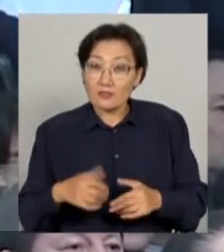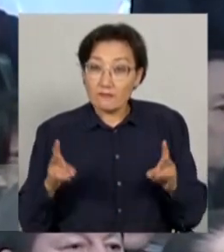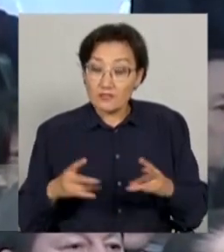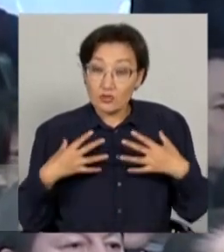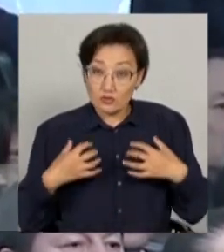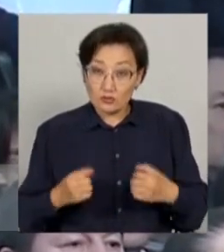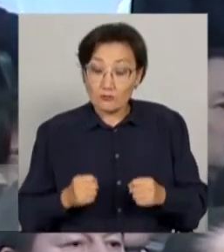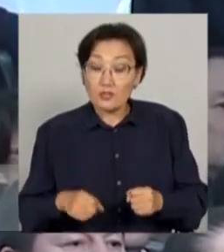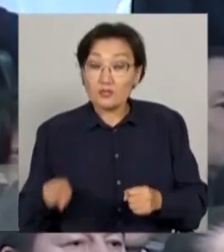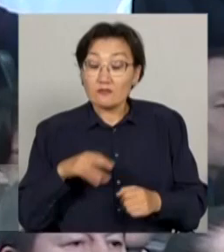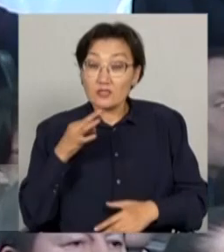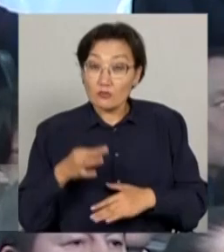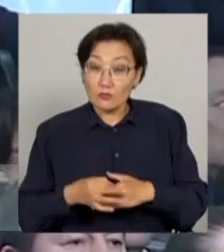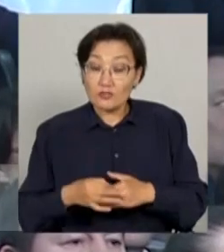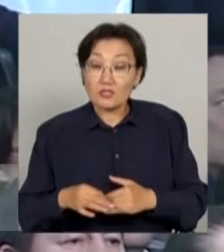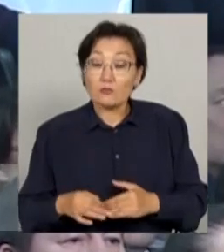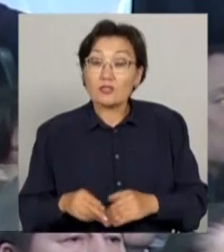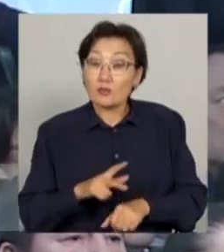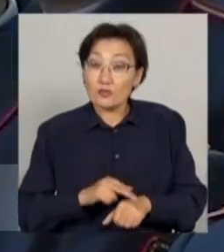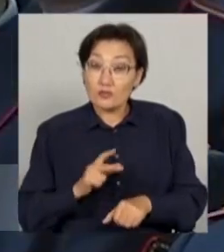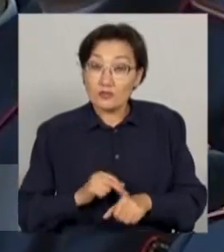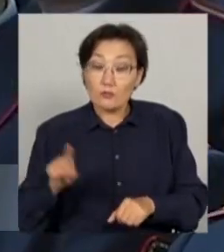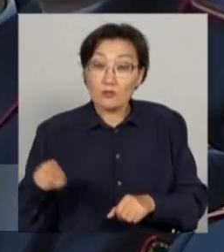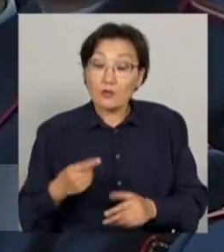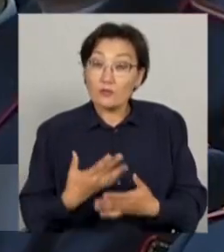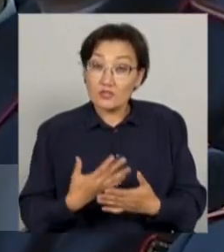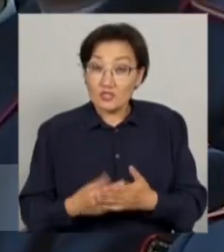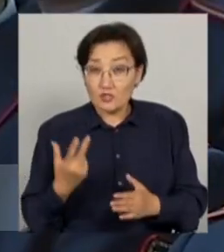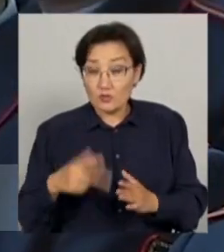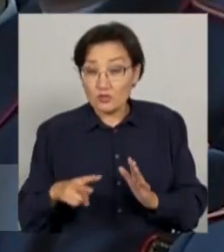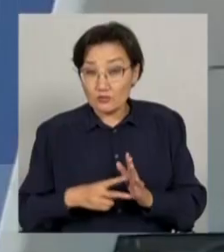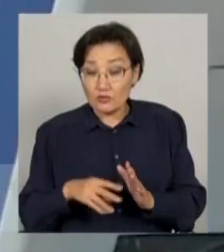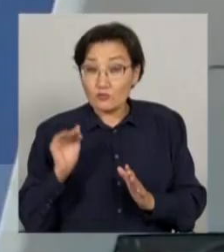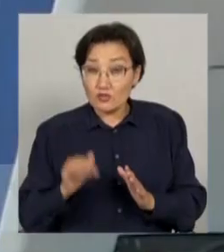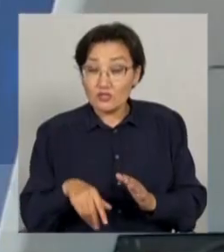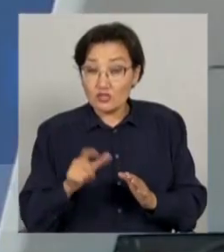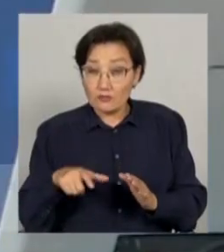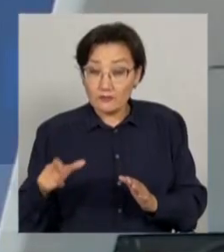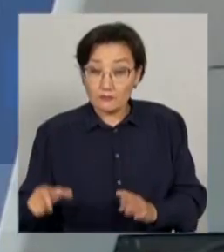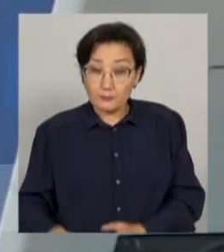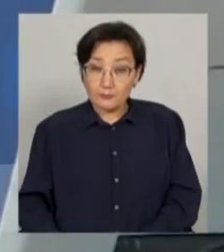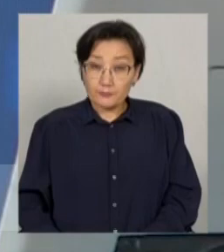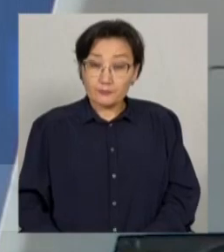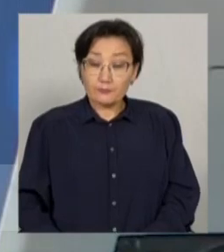здоровью. К административной ответственности стражи порядка привлекли порядка 37 тысяч человек.